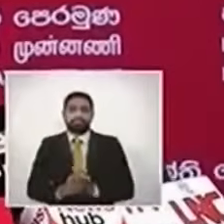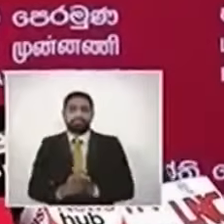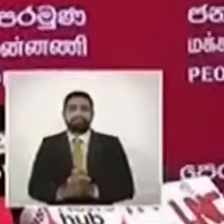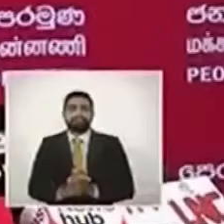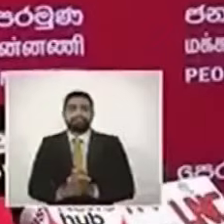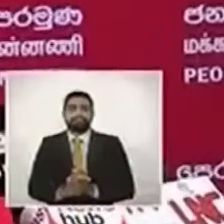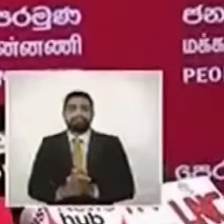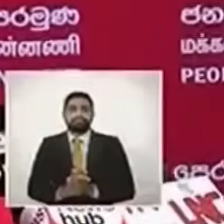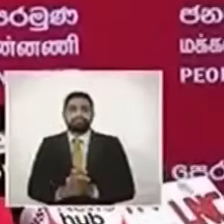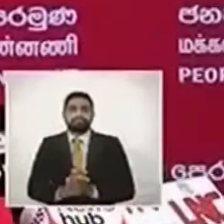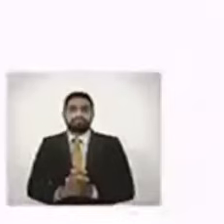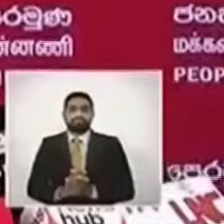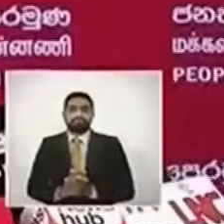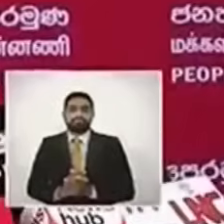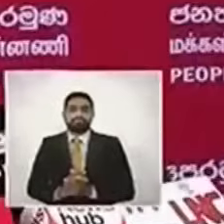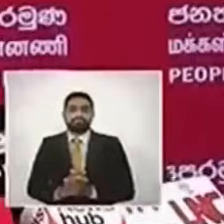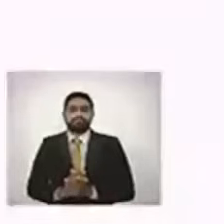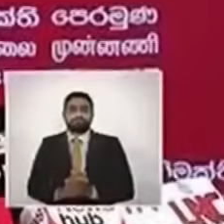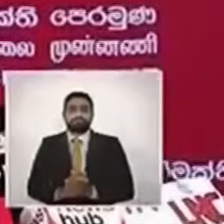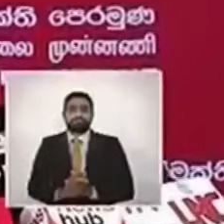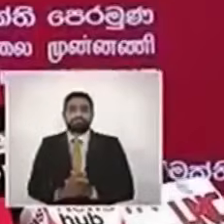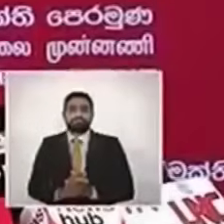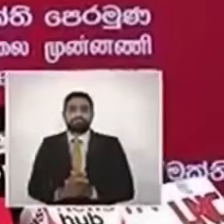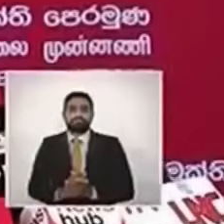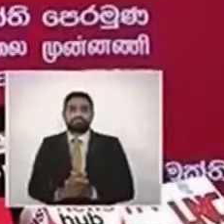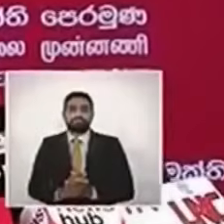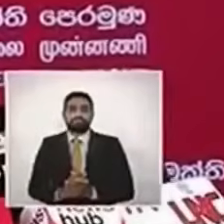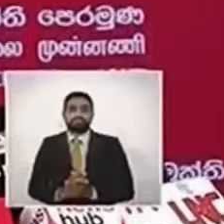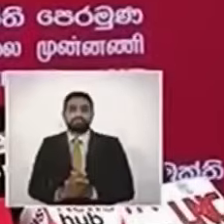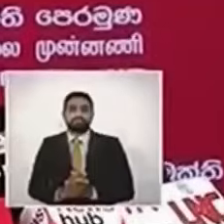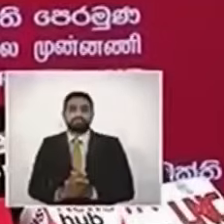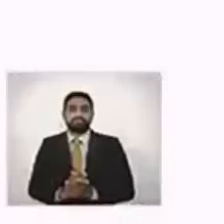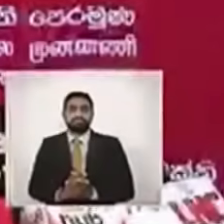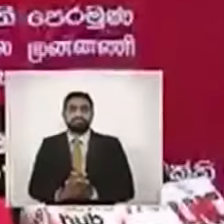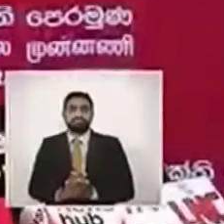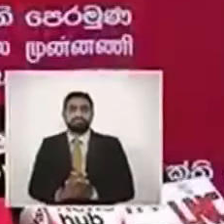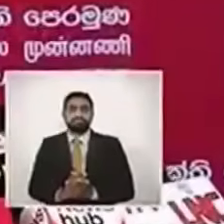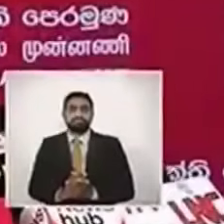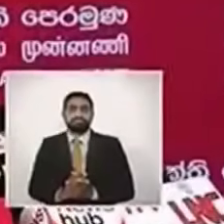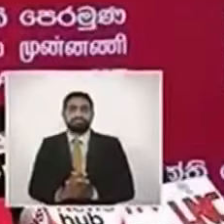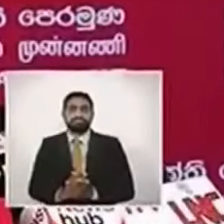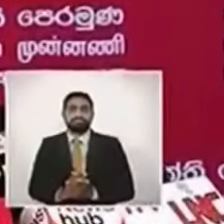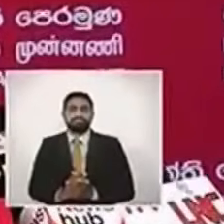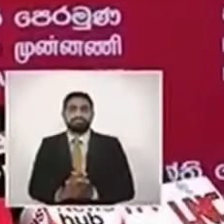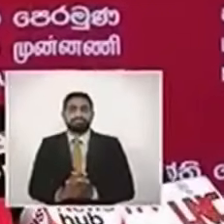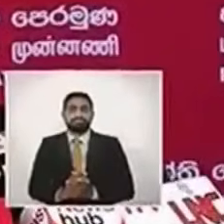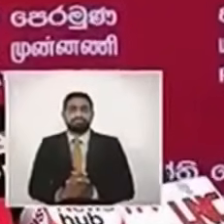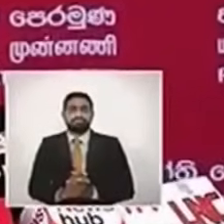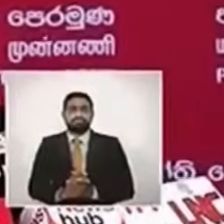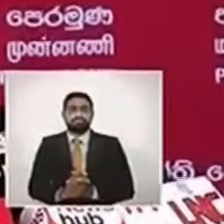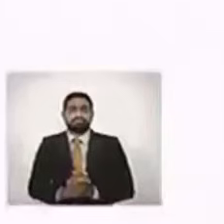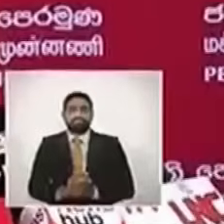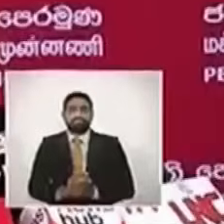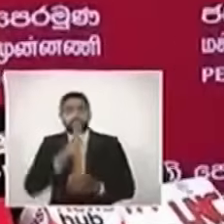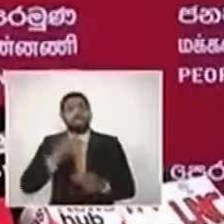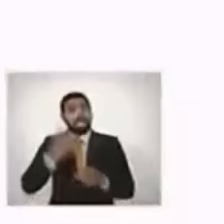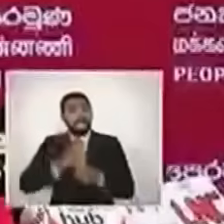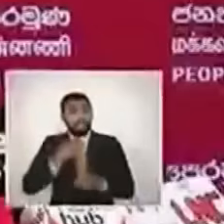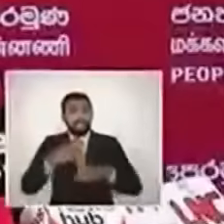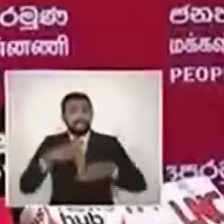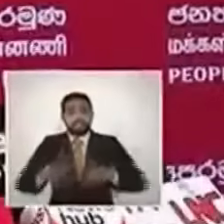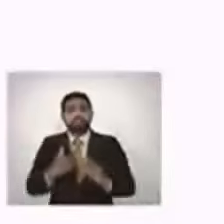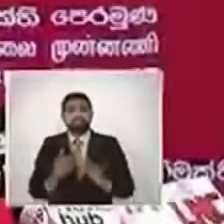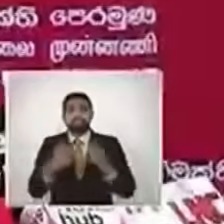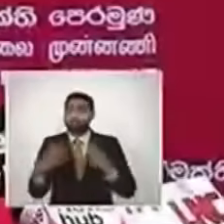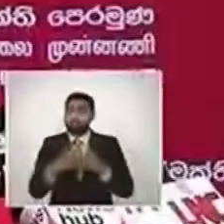ආචාර්යා වගේ කඩතොළු රාශියක් දැන් ආණ්ඩුව හදලා තියෙනවා. 1960 The government has created many issues. Just because you studied agriculture for the ordinary